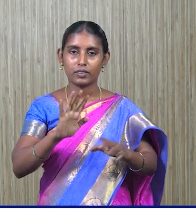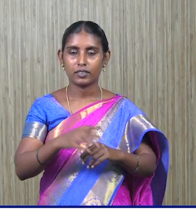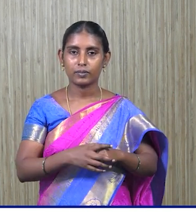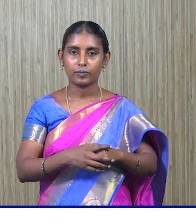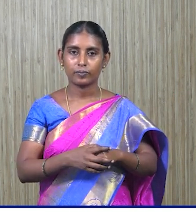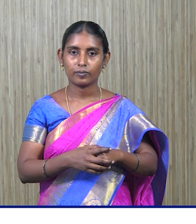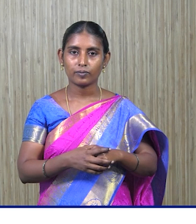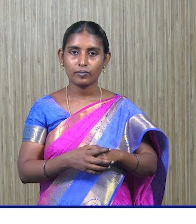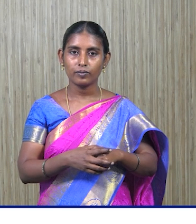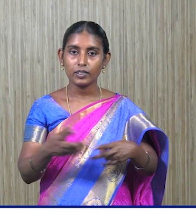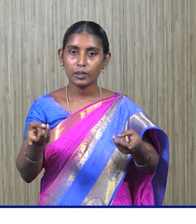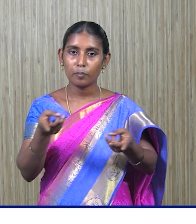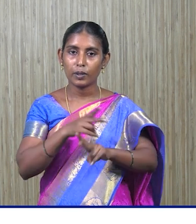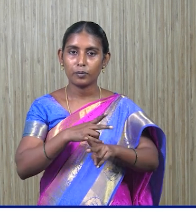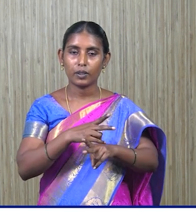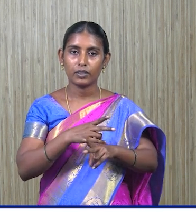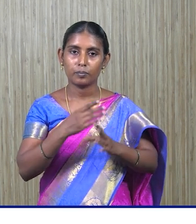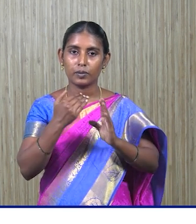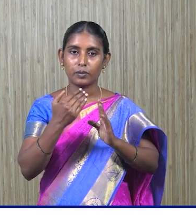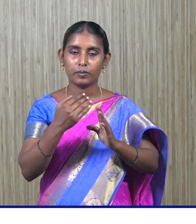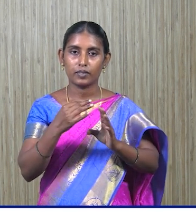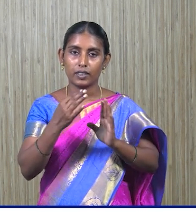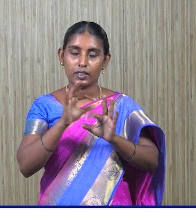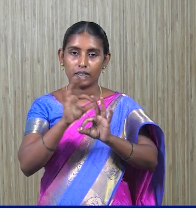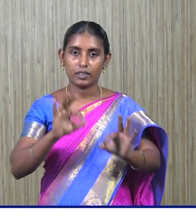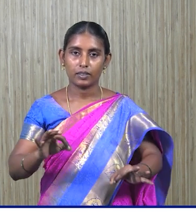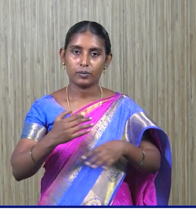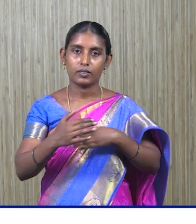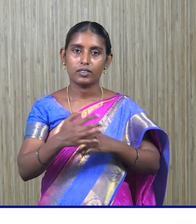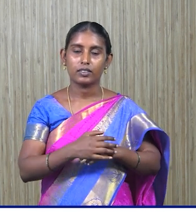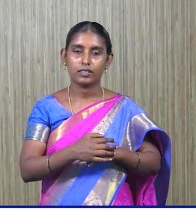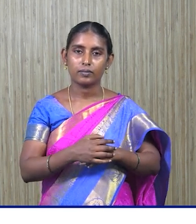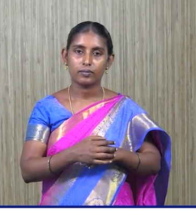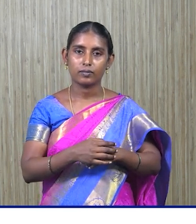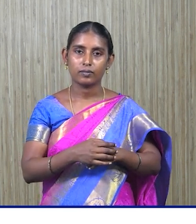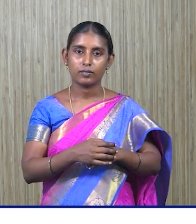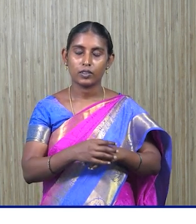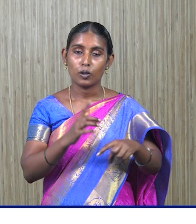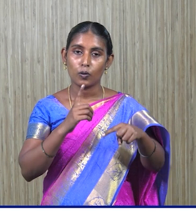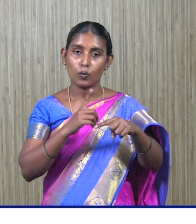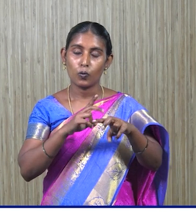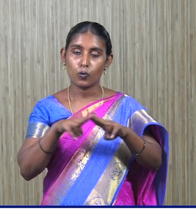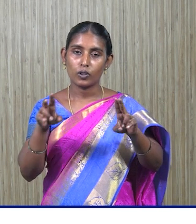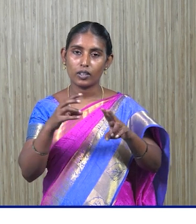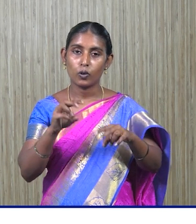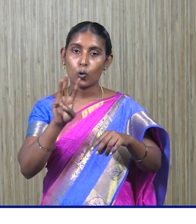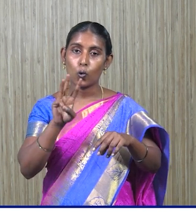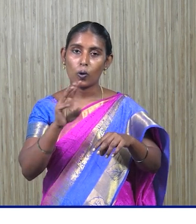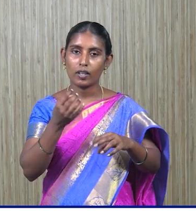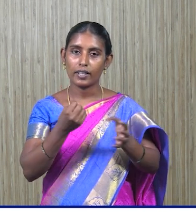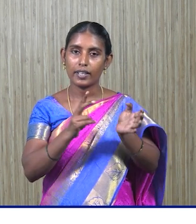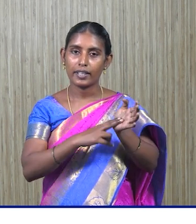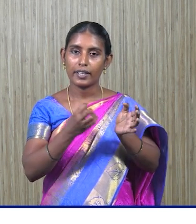பெருக்கல் பரிமாற்று பண்பை நிறைவு செய்கிறது. என்ன மாணவர்களே, புரிகின்றதா? அப்போ முழு எண்களின் கூட்டல் மற்றும் பெருக்கல் பரிமாற்று